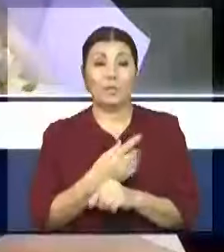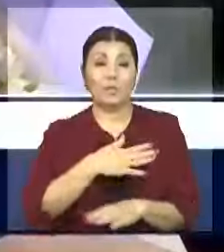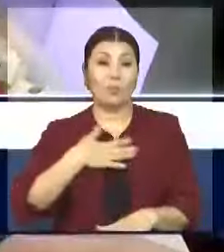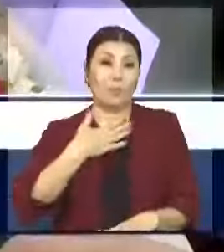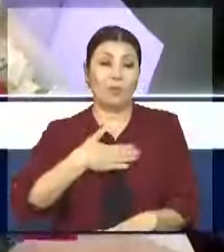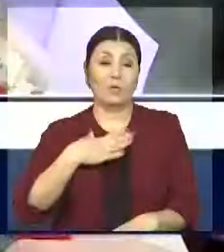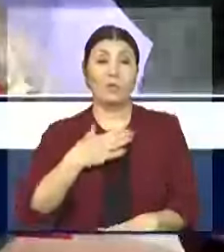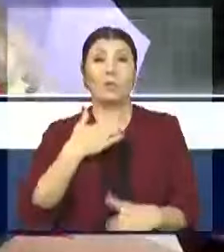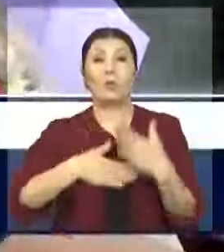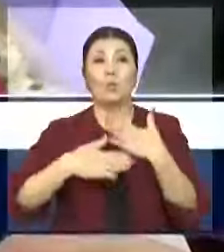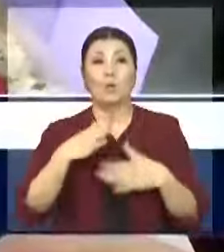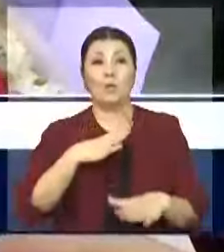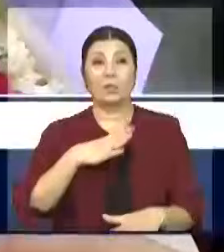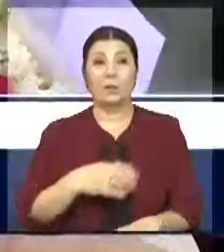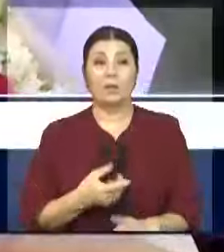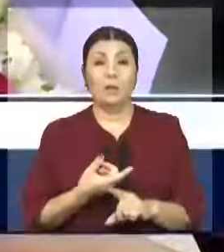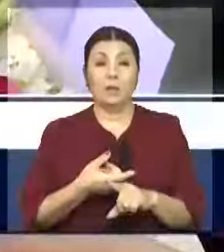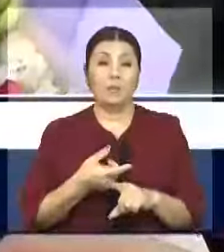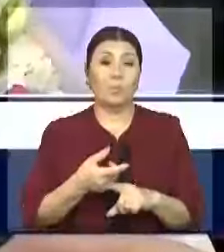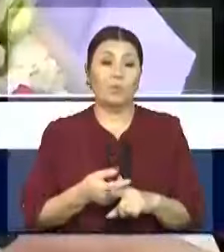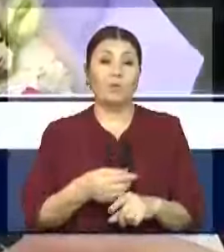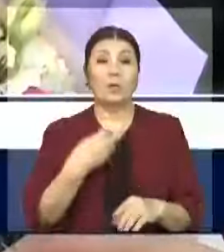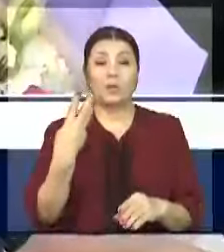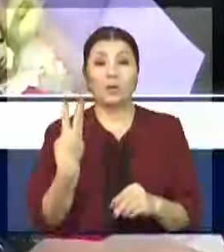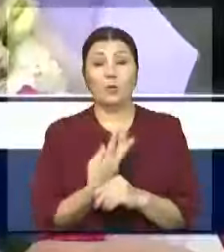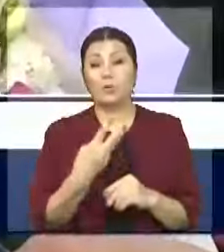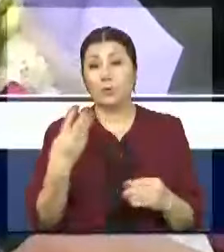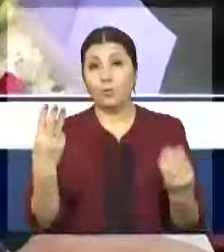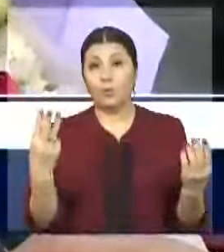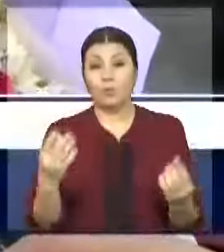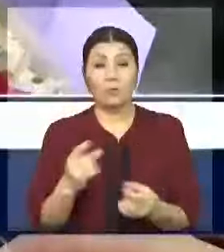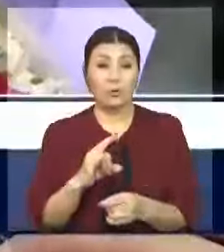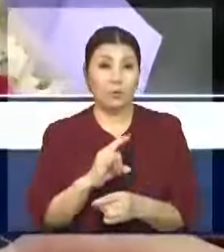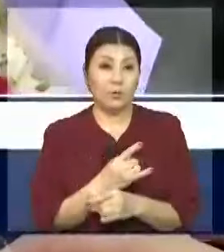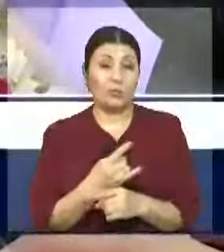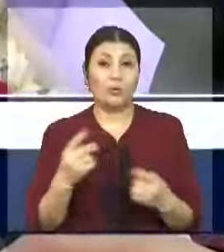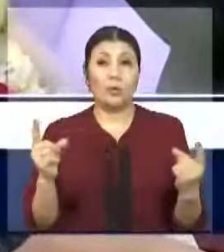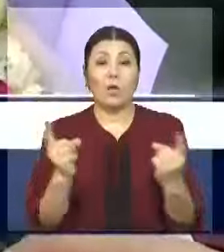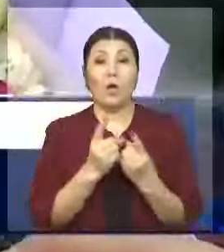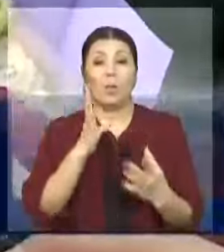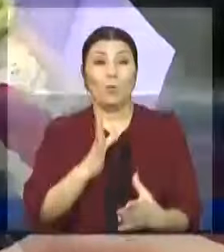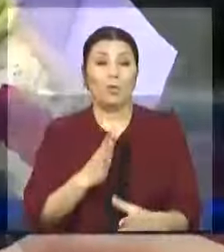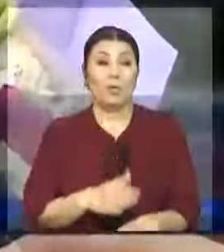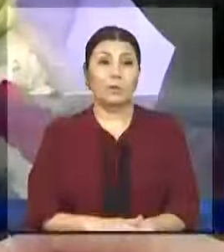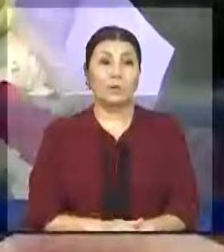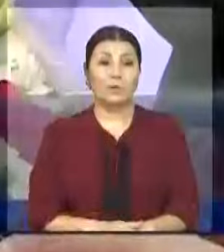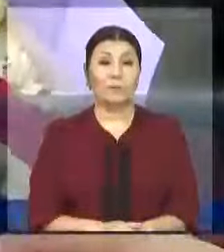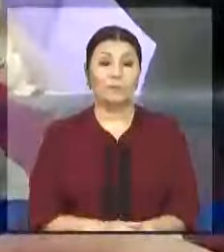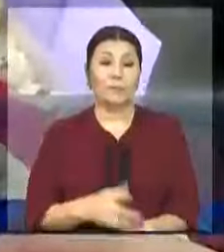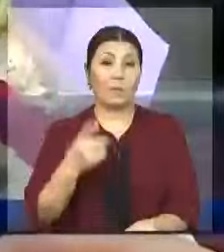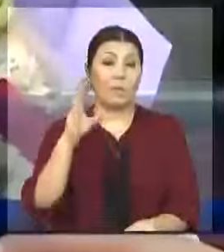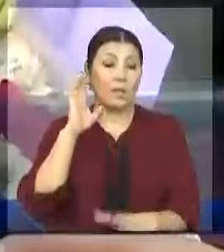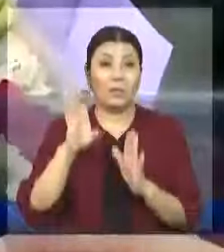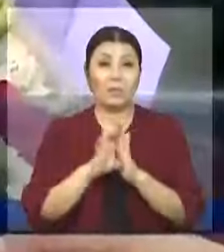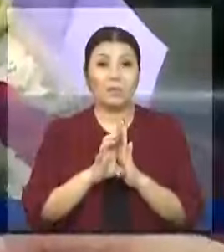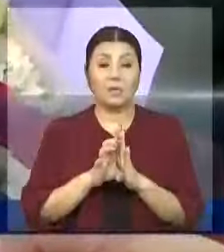қобалжыдық, қуандық, ондай тройне болады деп ойлаған жоқпыз. Ол жерге басында жолдасымыз екеуміз бардық. Сол кезде естіген